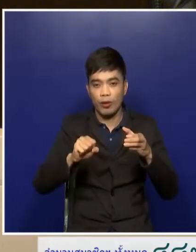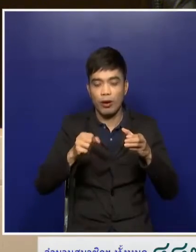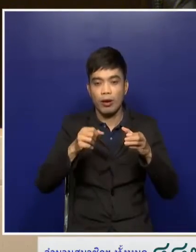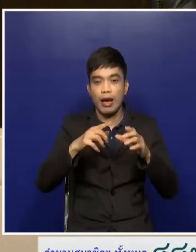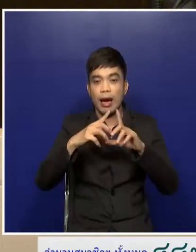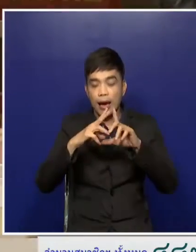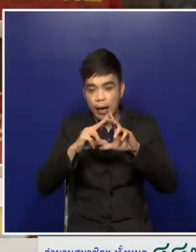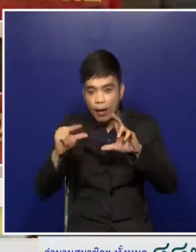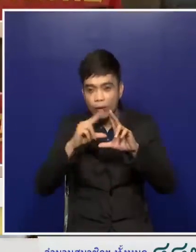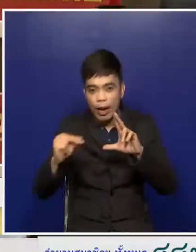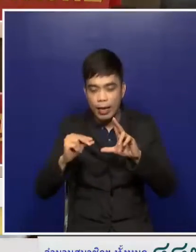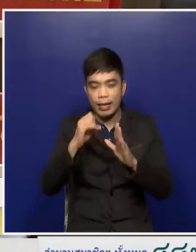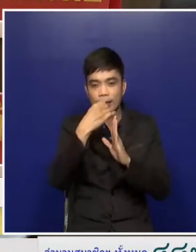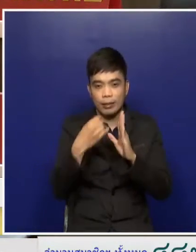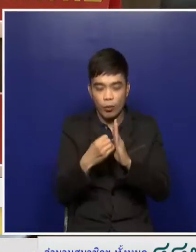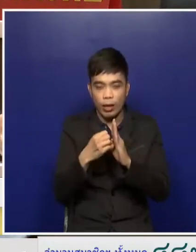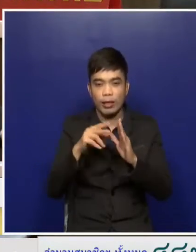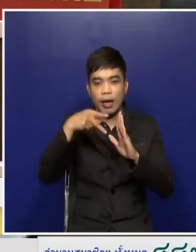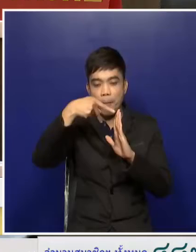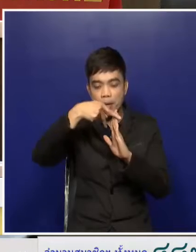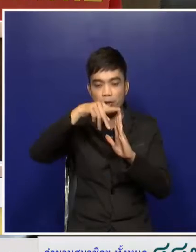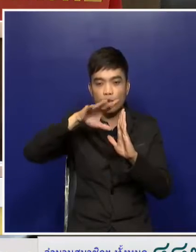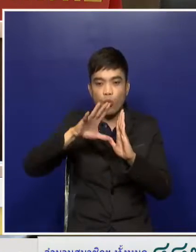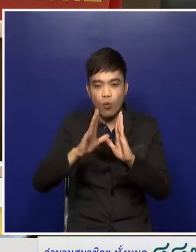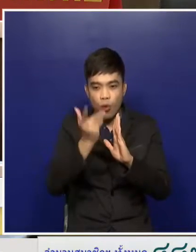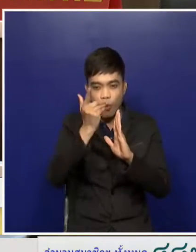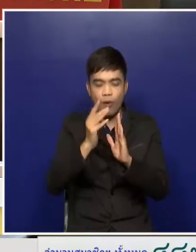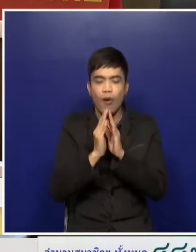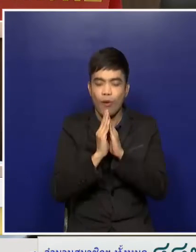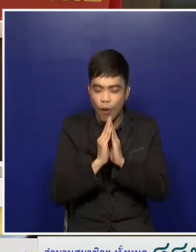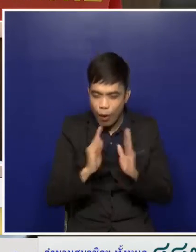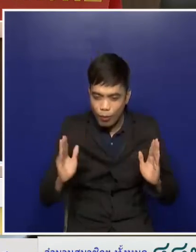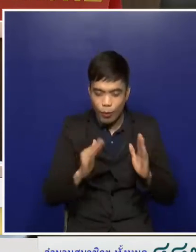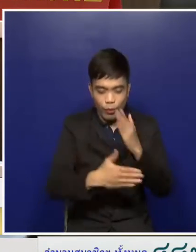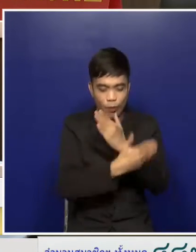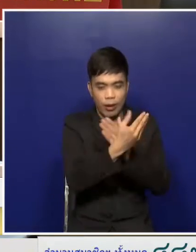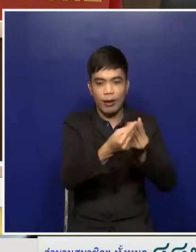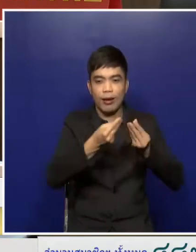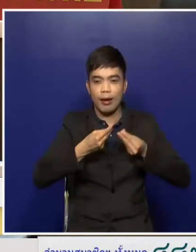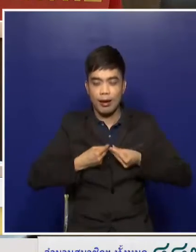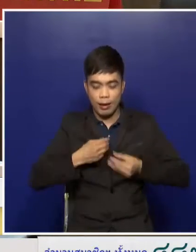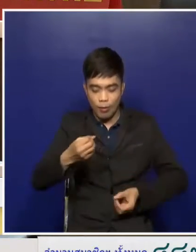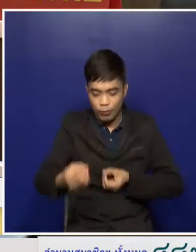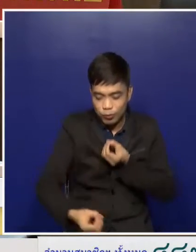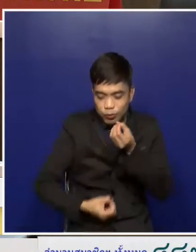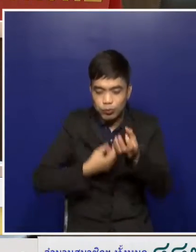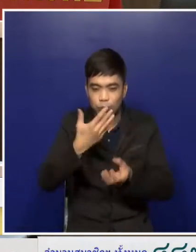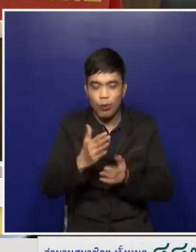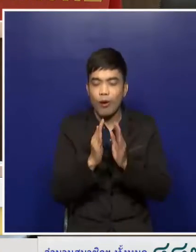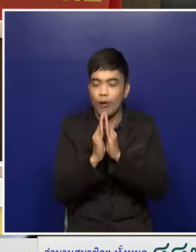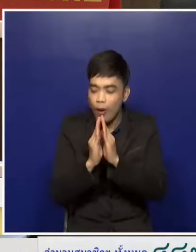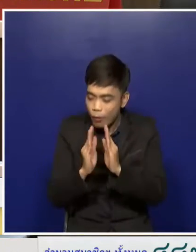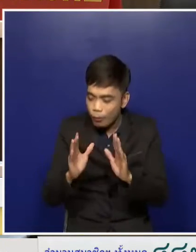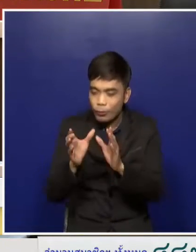พรรคเข้าไก่จากจังหวัดพิษณุโลกผมขอขอบคุณท่านประธานสภาผู้แทนราษฎรที่ให้โอกาสผมในการอภิปรายผมขอขอบคุณคณะ